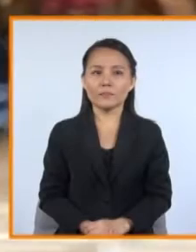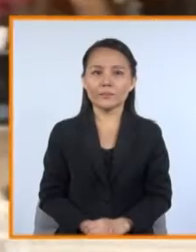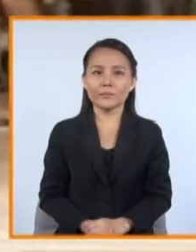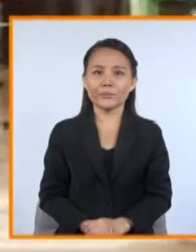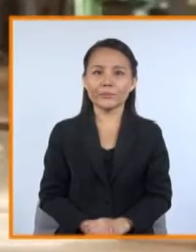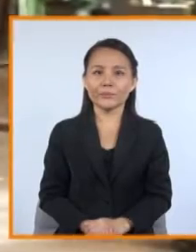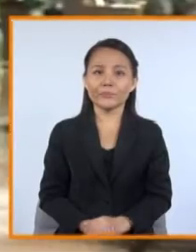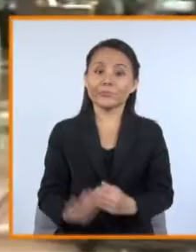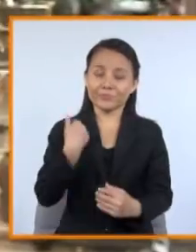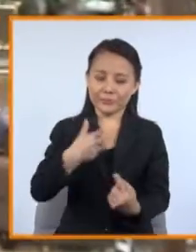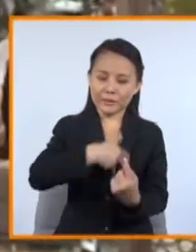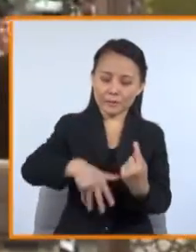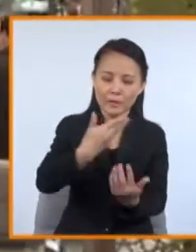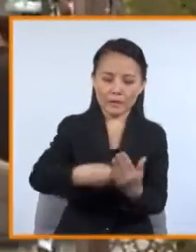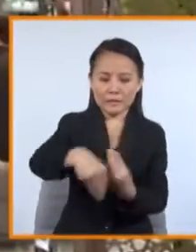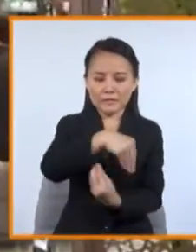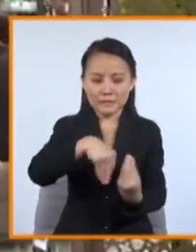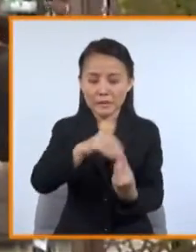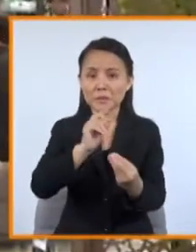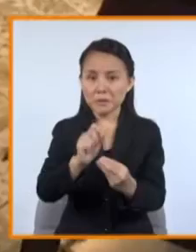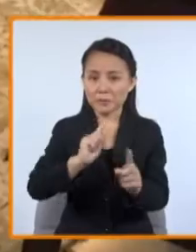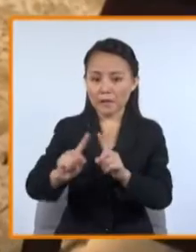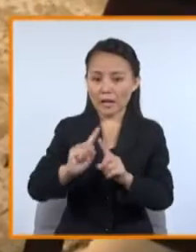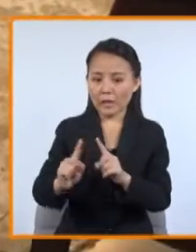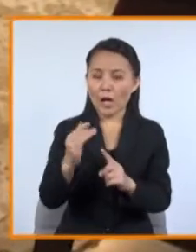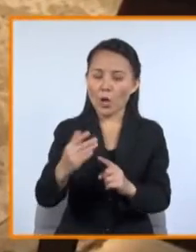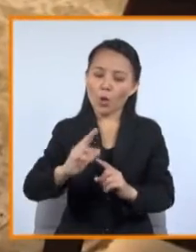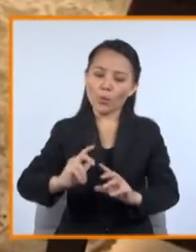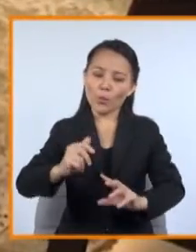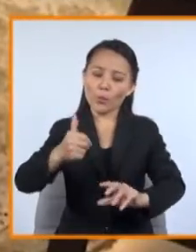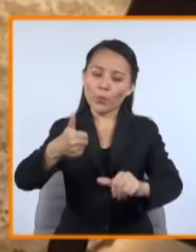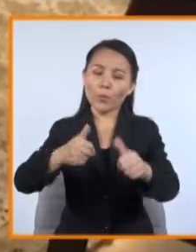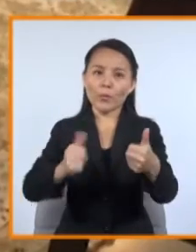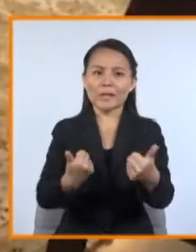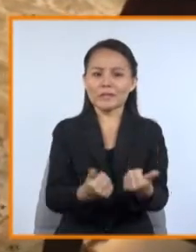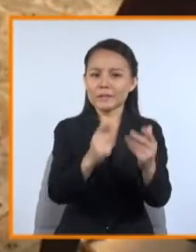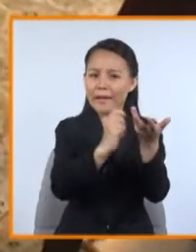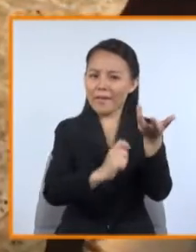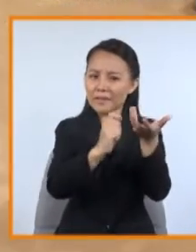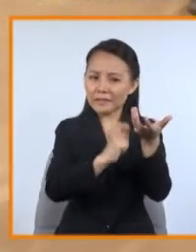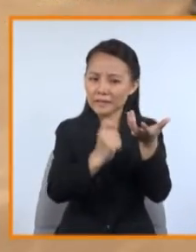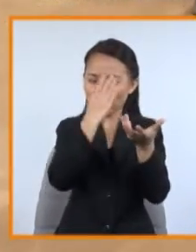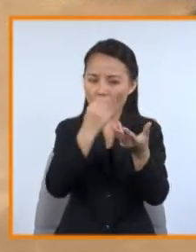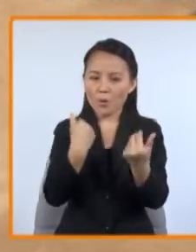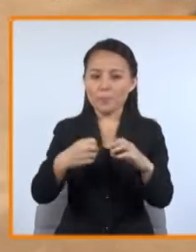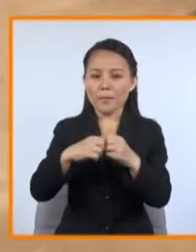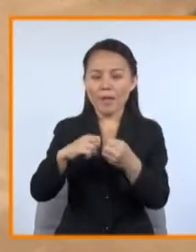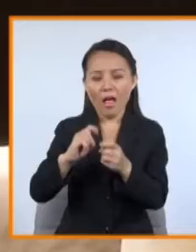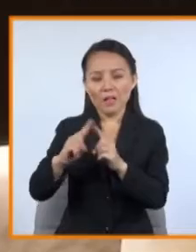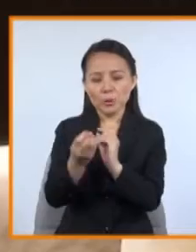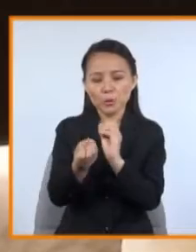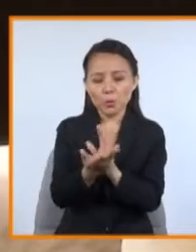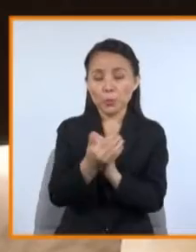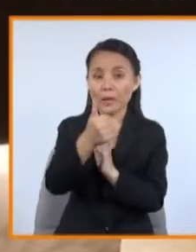ท่ามกลางสภาพเศรษฐกิจฝั่งตะวันตกที่ฟื้นตัวอย่างช้าๆขณะที่เอเชียก็อ่อนไหวกับเหตุการณ์รุนแรงได้ง่าย